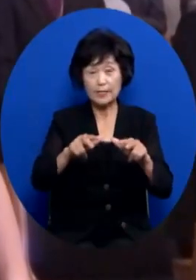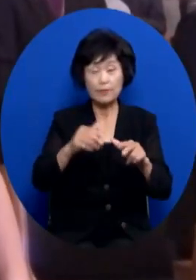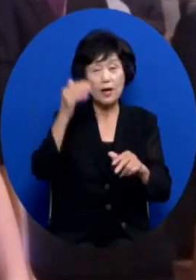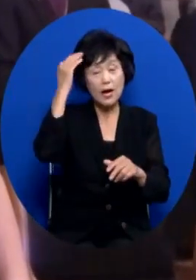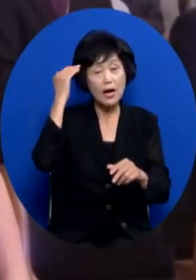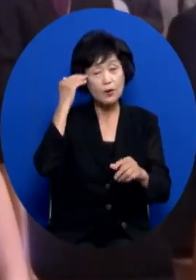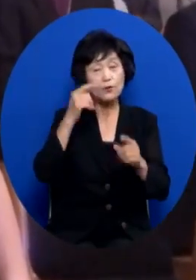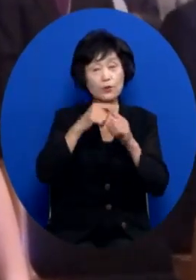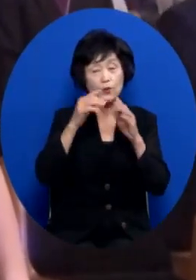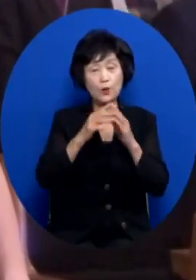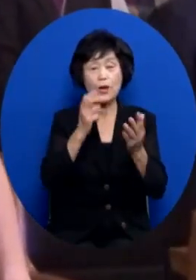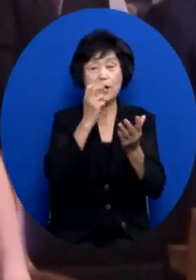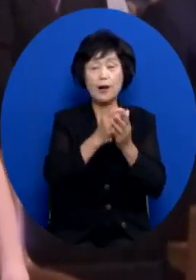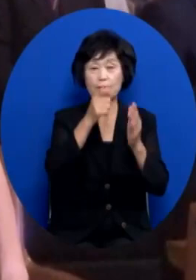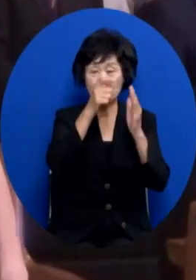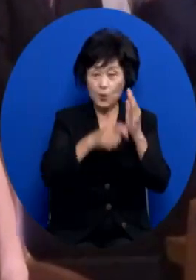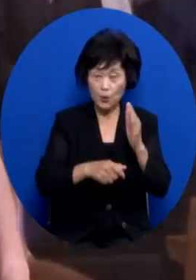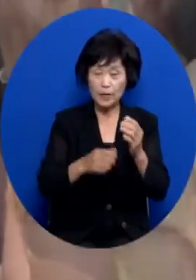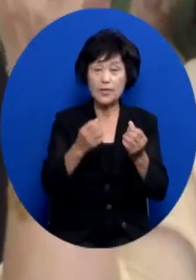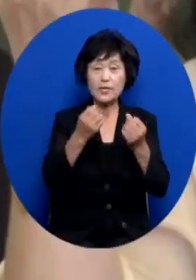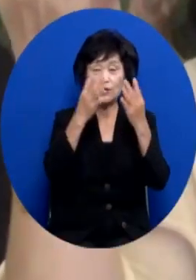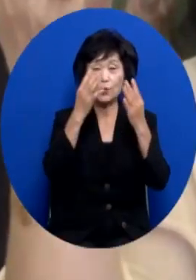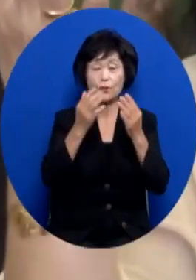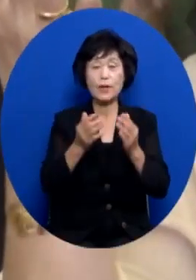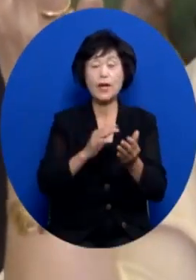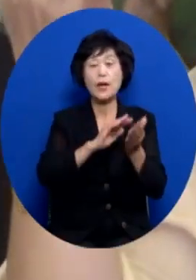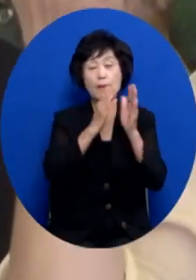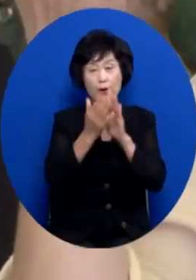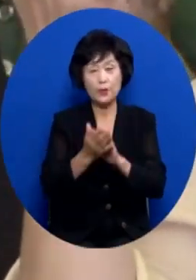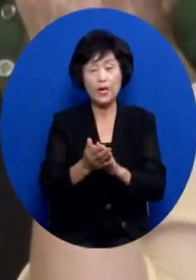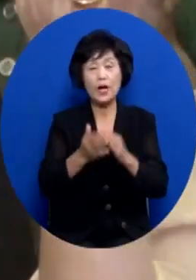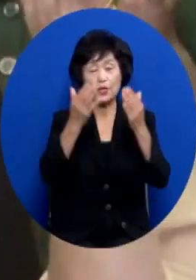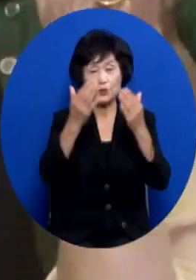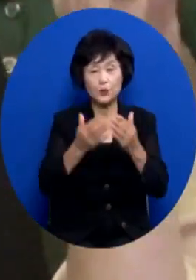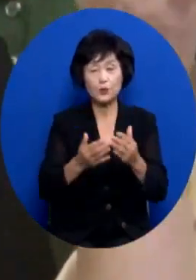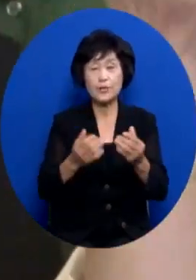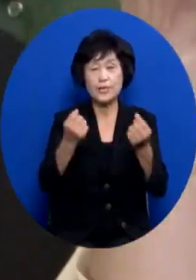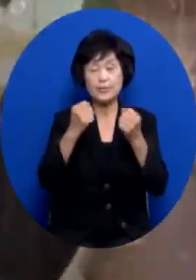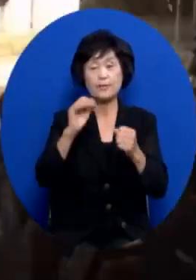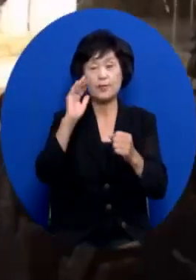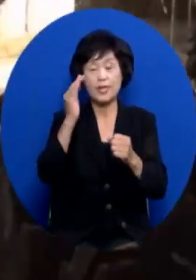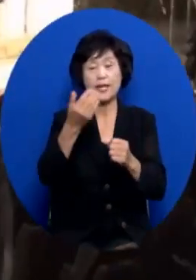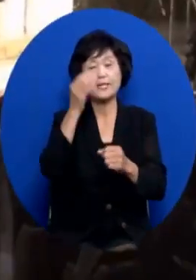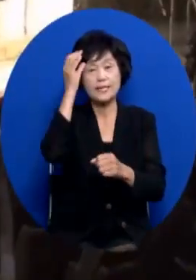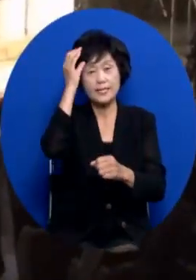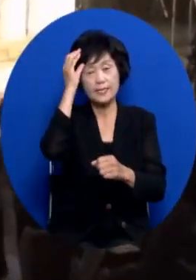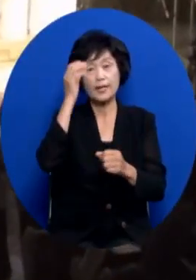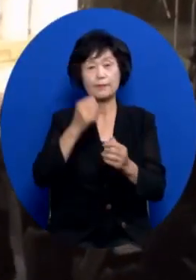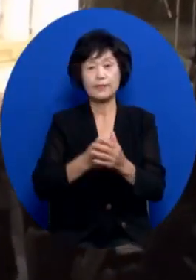감리교회를 새롭게 하는 원동력이 되길 기대합니다. CTS 뉴스 김인혜입니다.